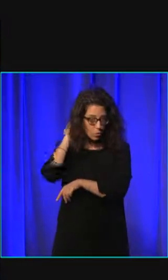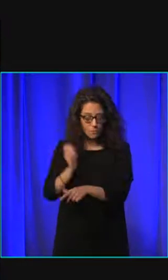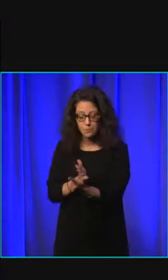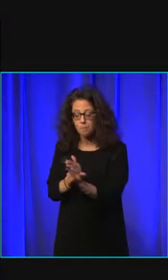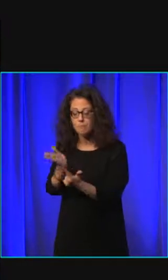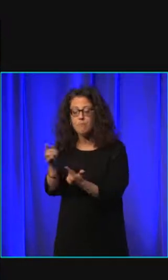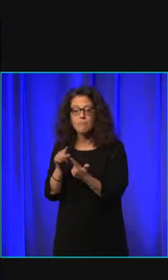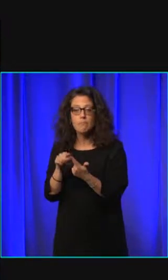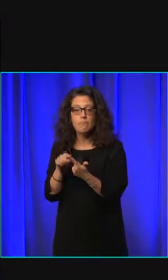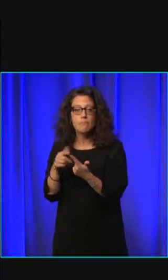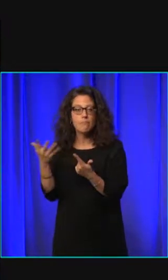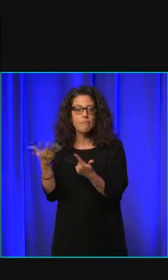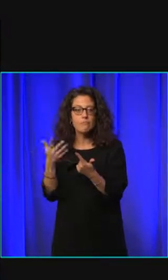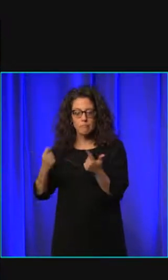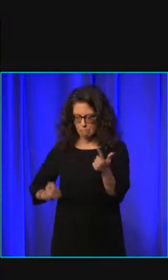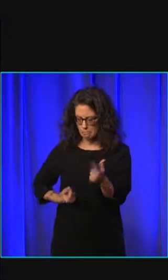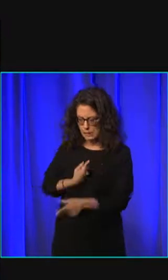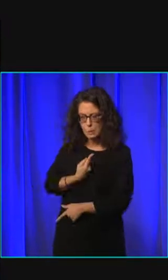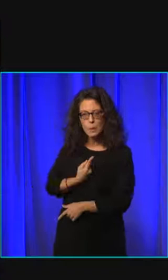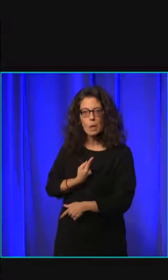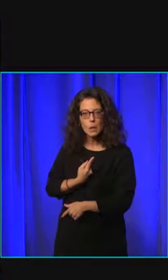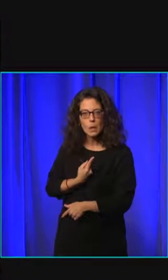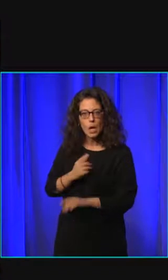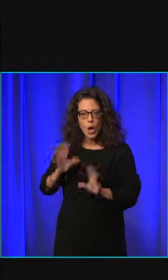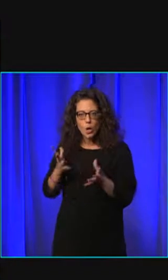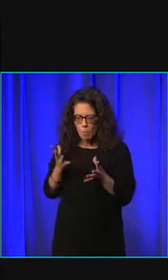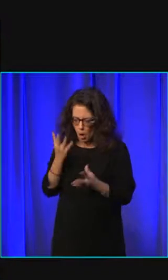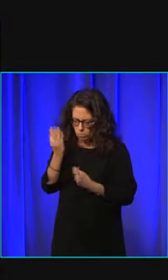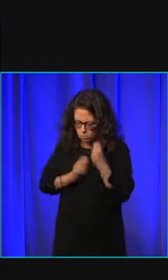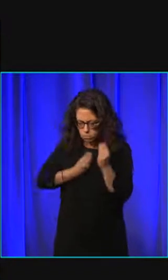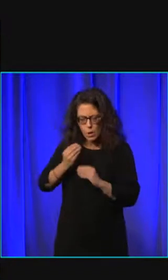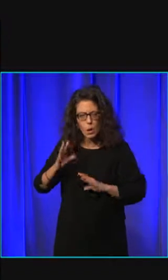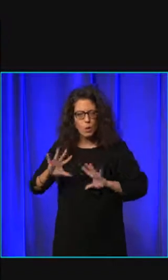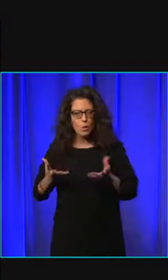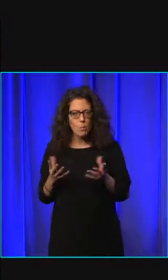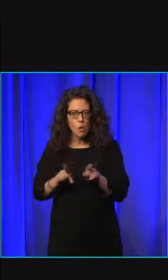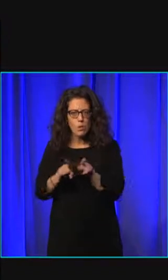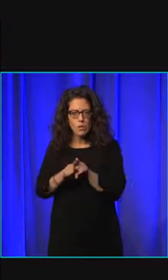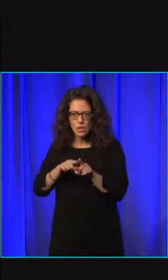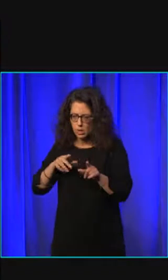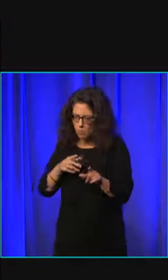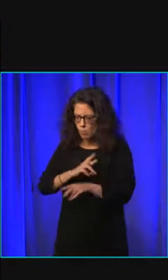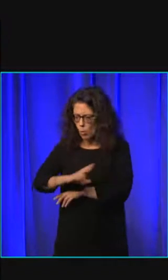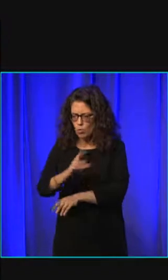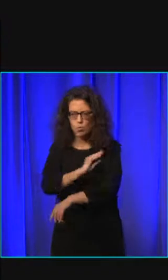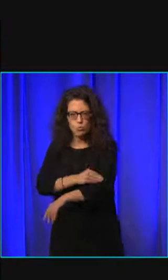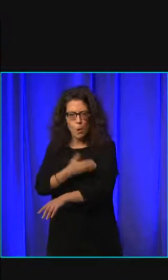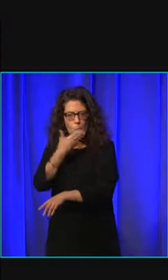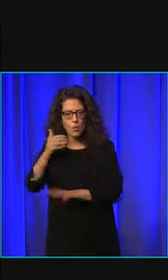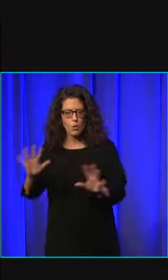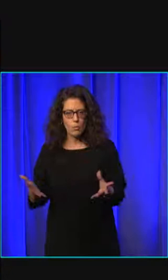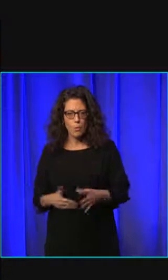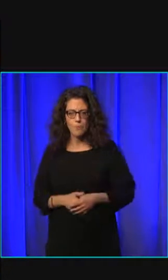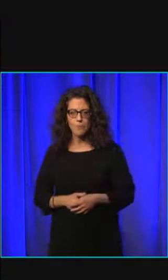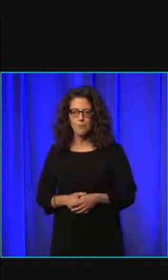axe, c'est la blessure. Le retour de blessure et comment optimiser ce retour. Et donc, c'est